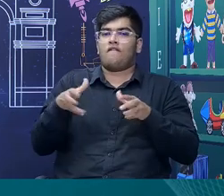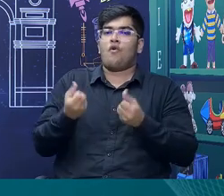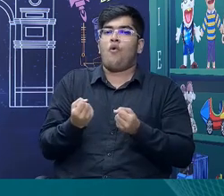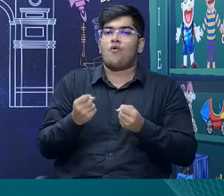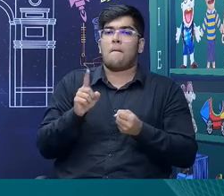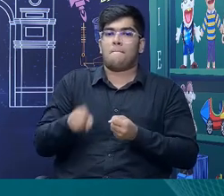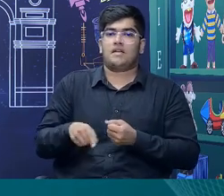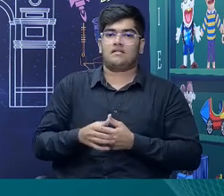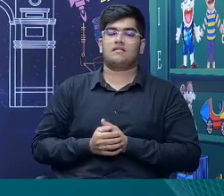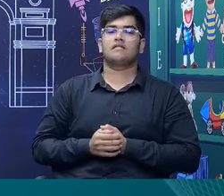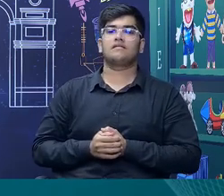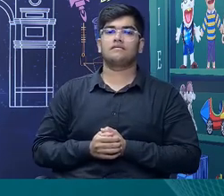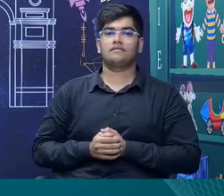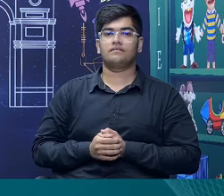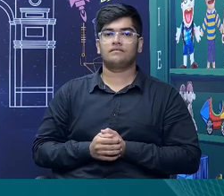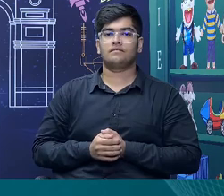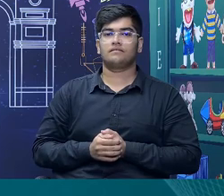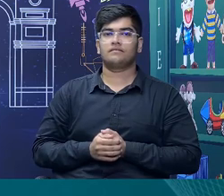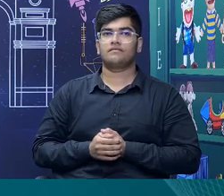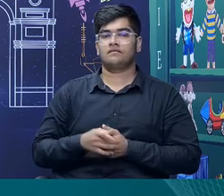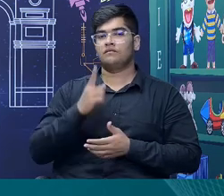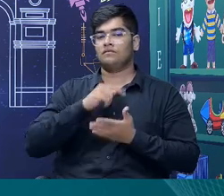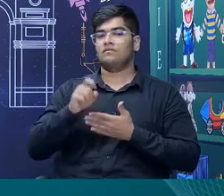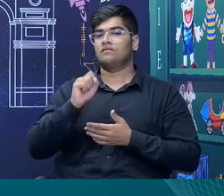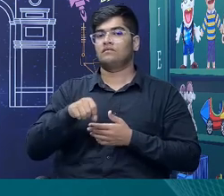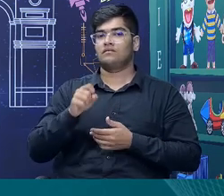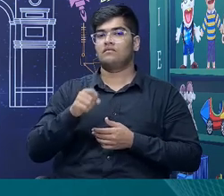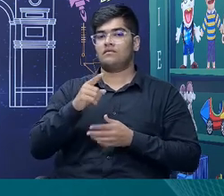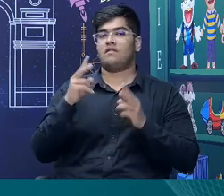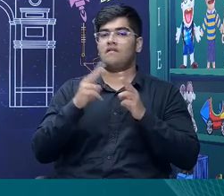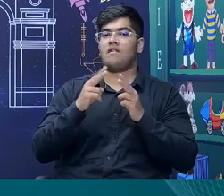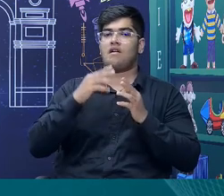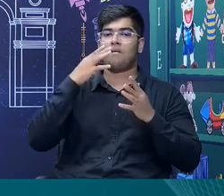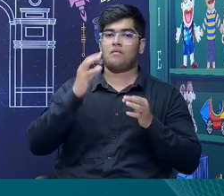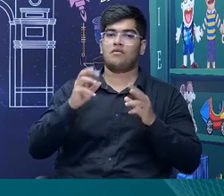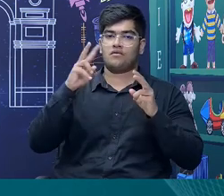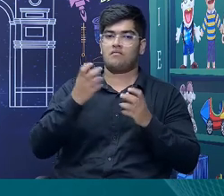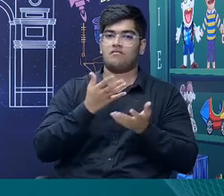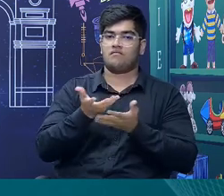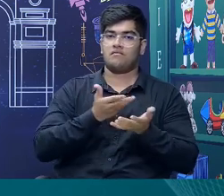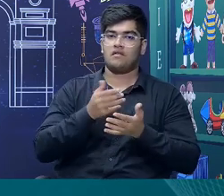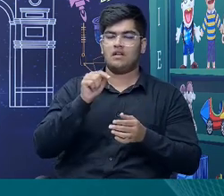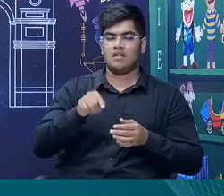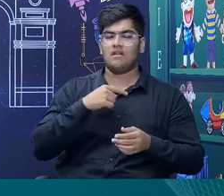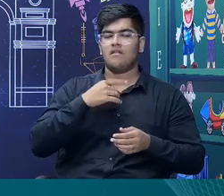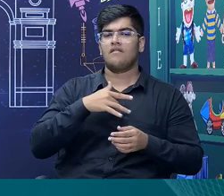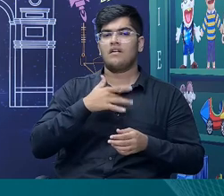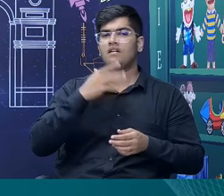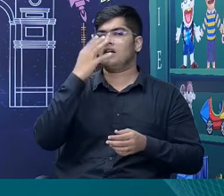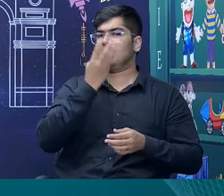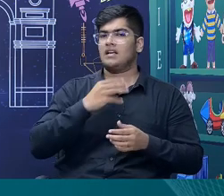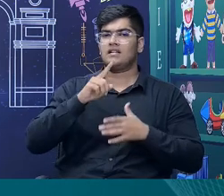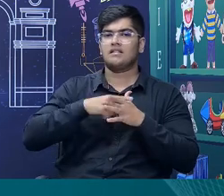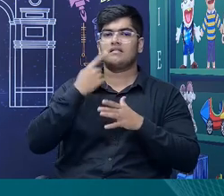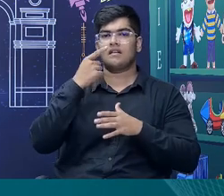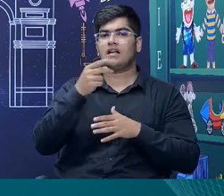डिजायर्स को कंट्रोल कर सकते हैं बिल्कुल तो ये बहुत ही अच्छी बात आपने हमें बताएं मैं इसीलिए शायद हम गणेश जी को एक